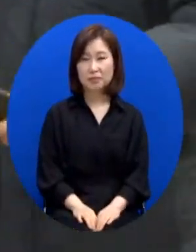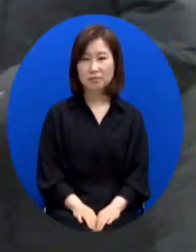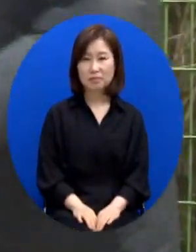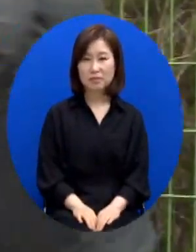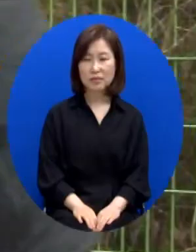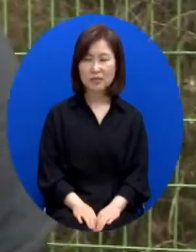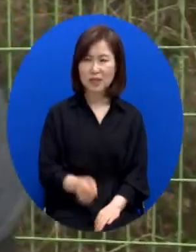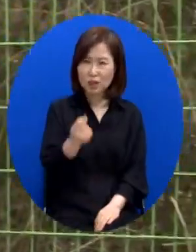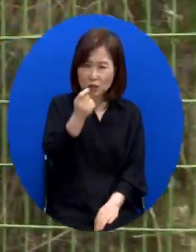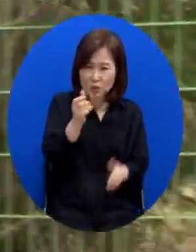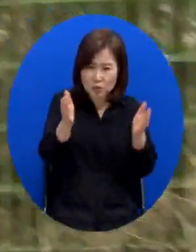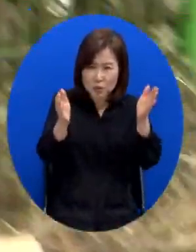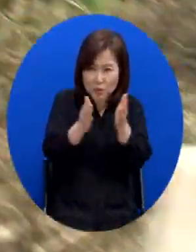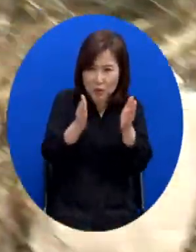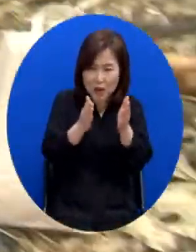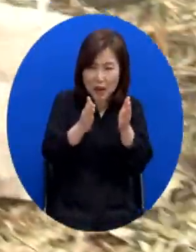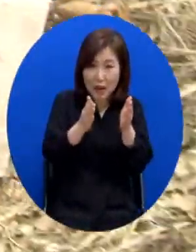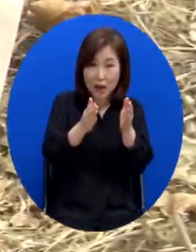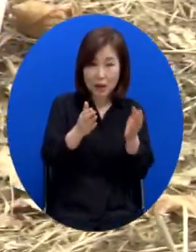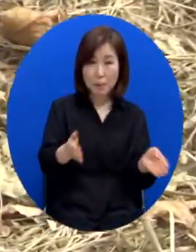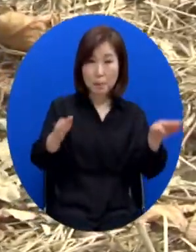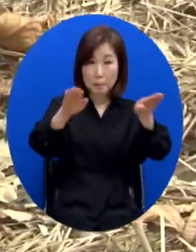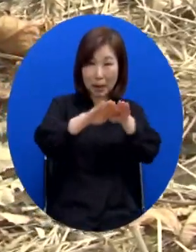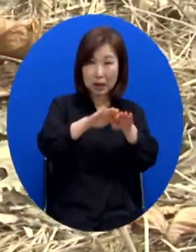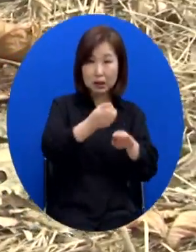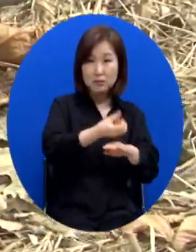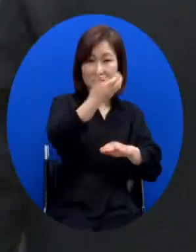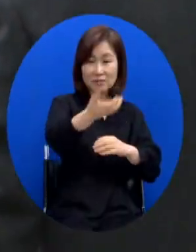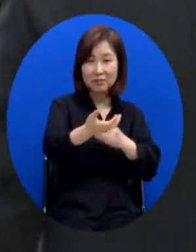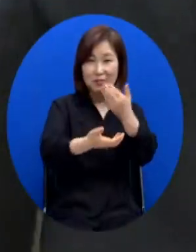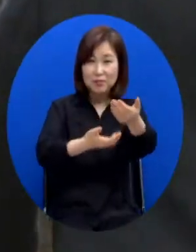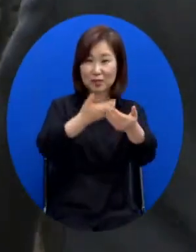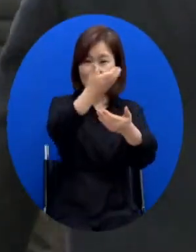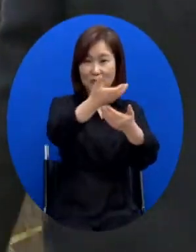울타리에 난 좁은 공간으로 하나씩 옮겨지는 박스들.